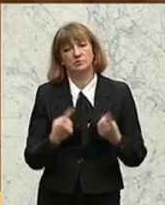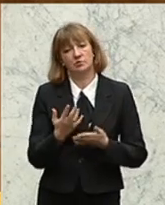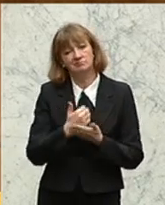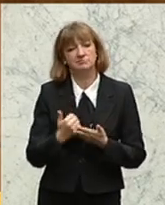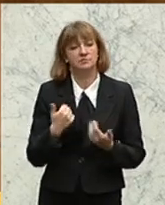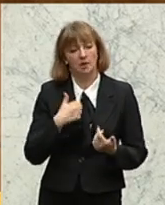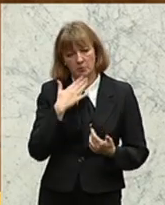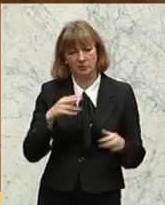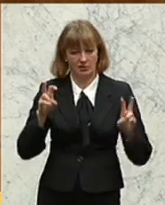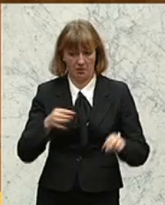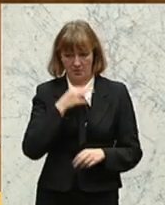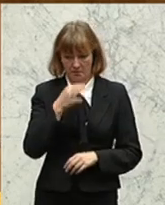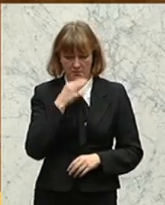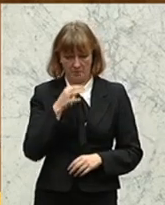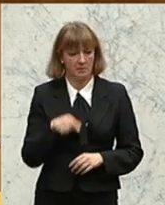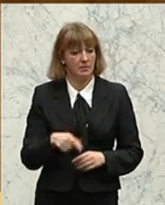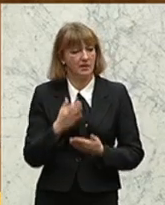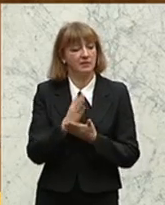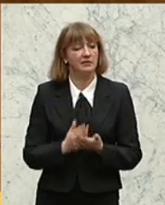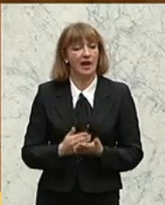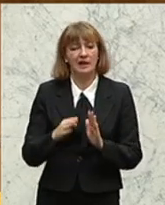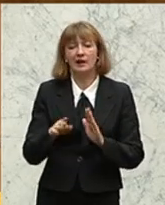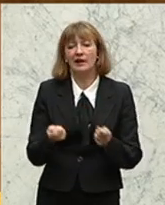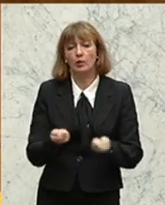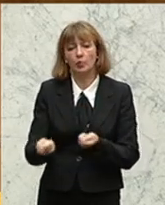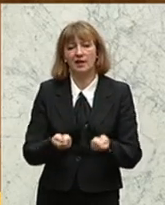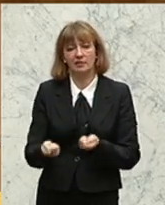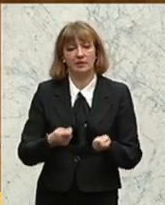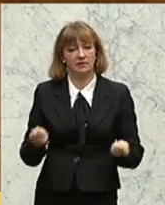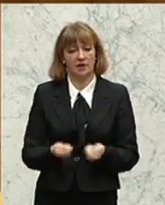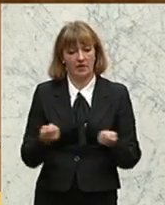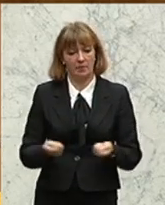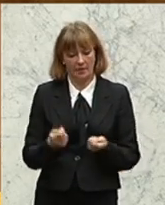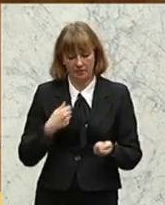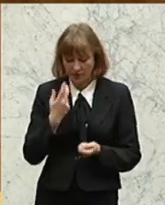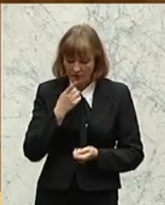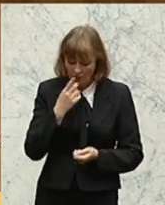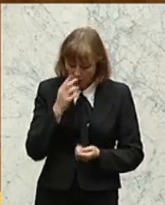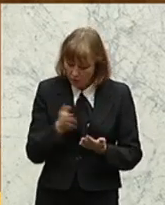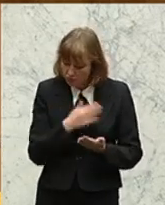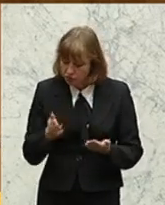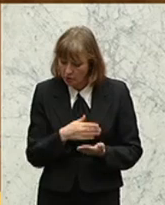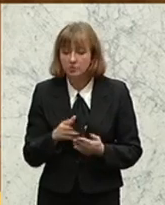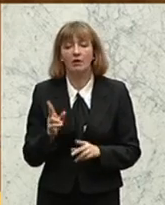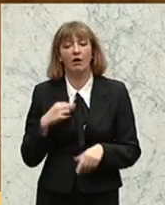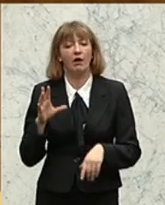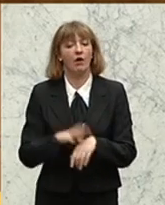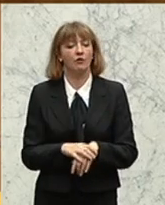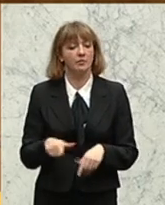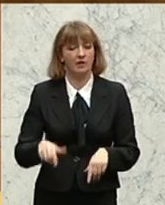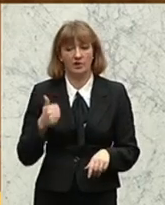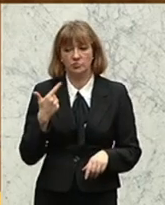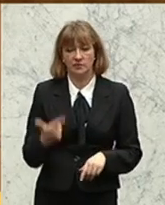auch einmal vorzubringen die teilregulierten Gewerbe haben wir einm genauer gesichtet und da sind wir drauf gekommen dass von den aktuell